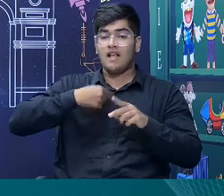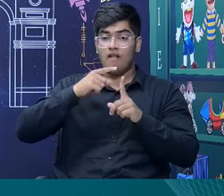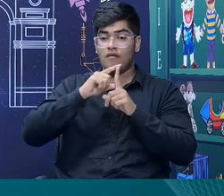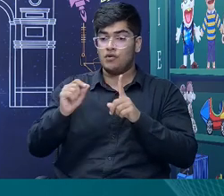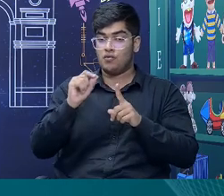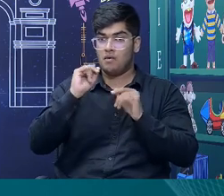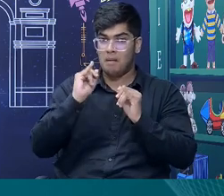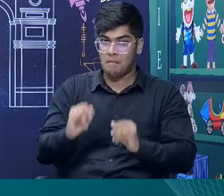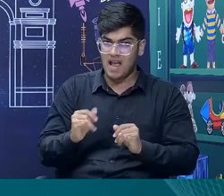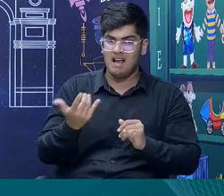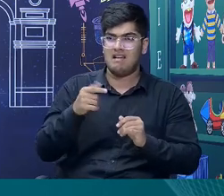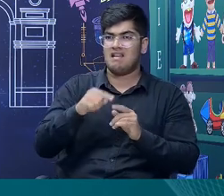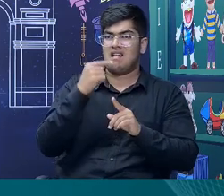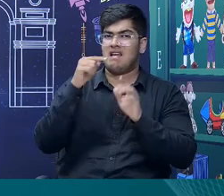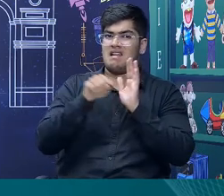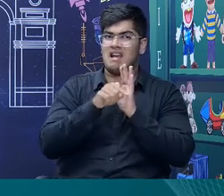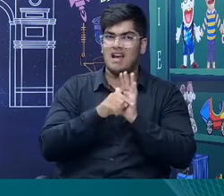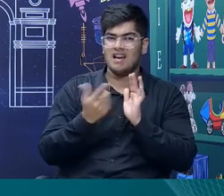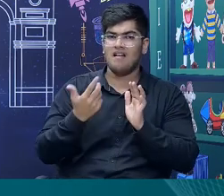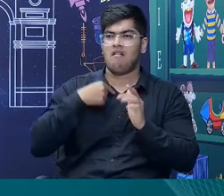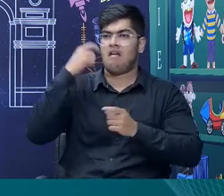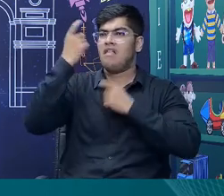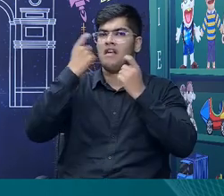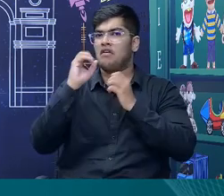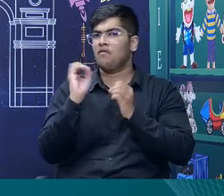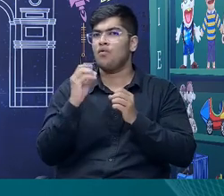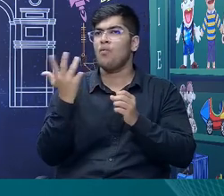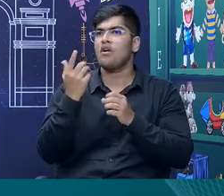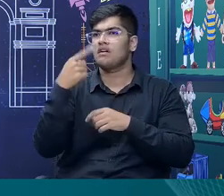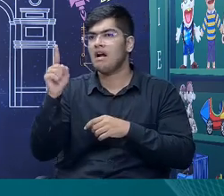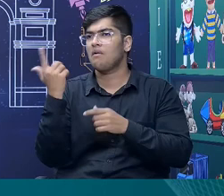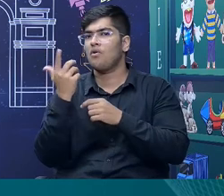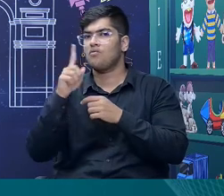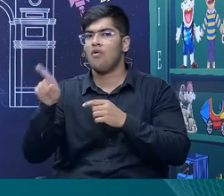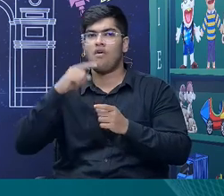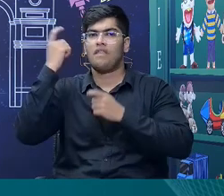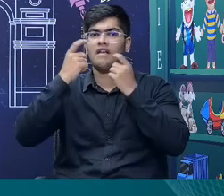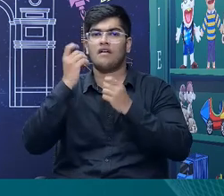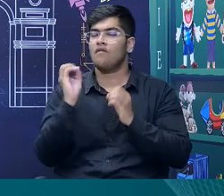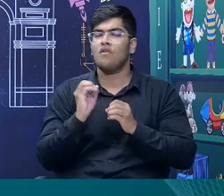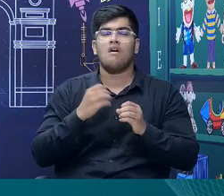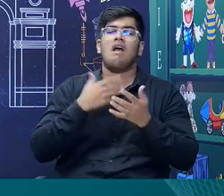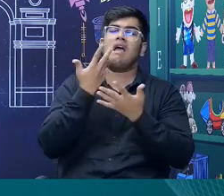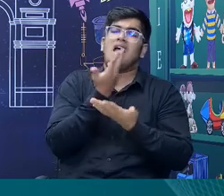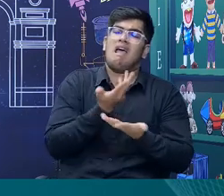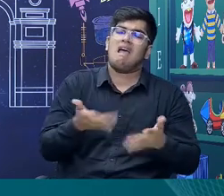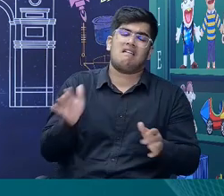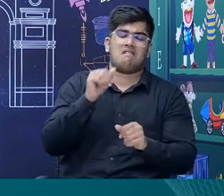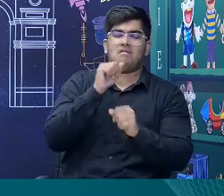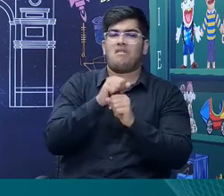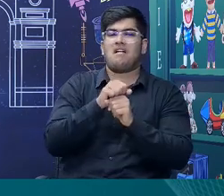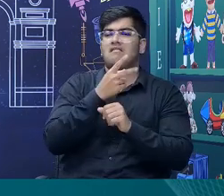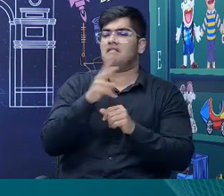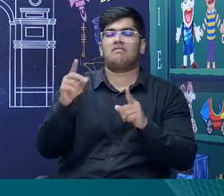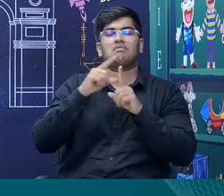हम यही नहीं सोच पाएंगे की क्या सही है क्या गलत तो हम कोई भी कम करेंगे उसका